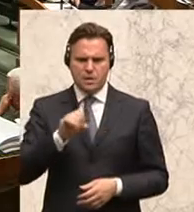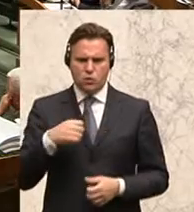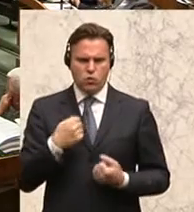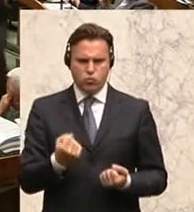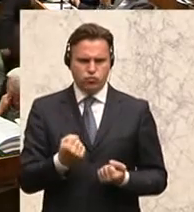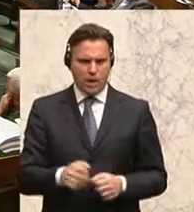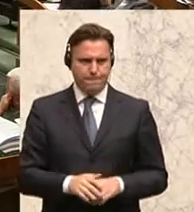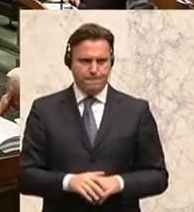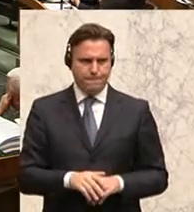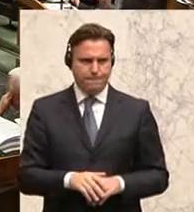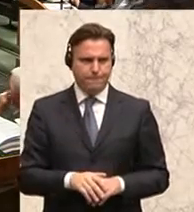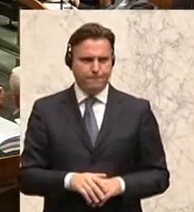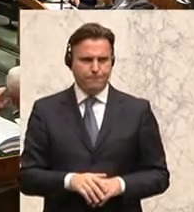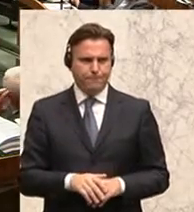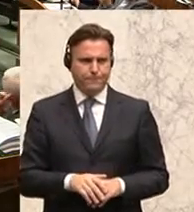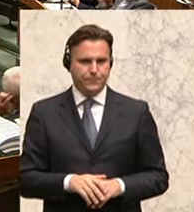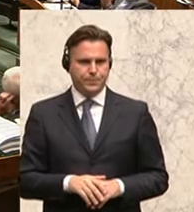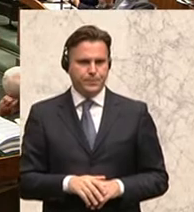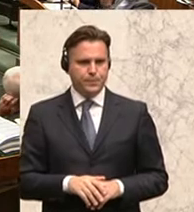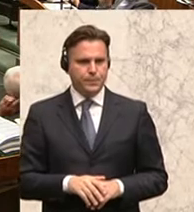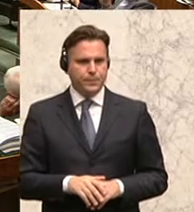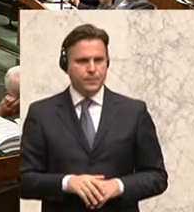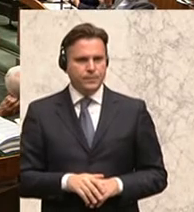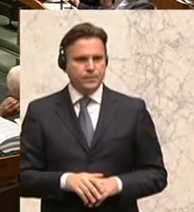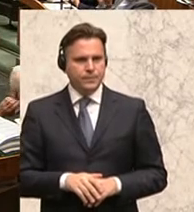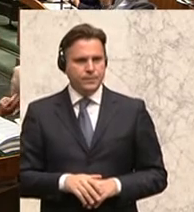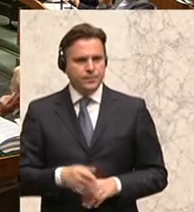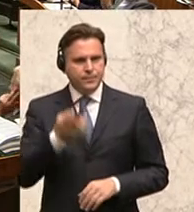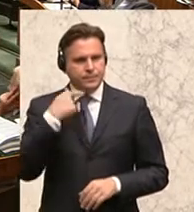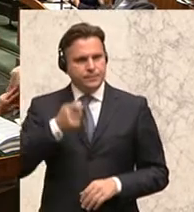Das war Peter Westenthaler. Nächster